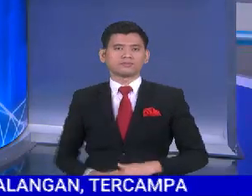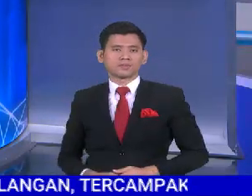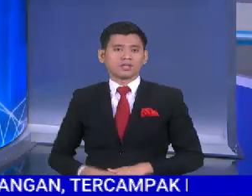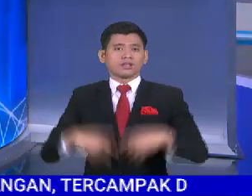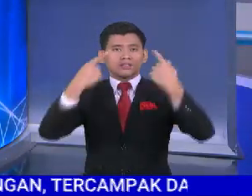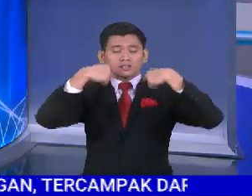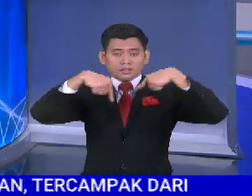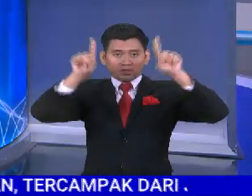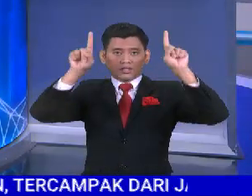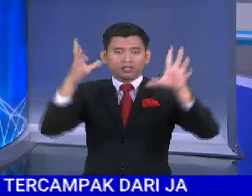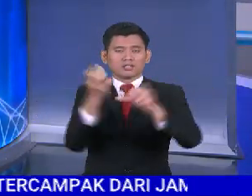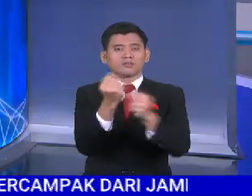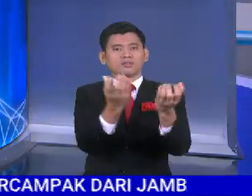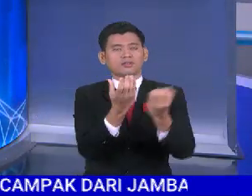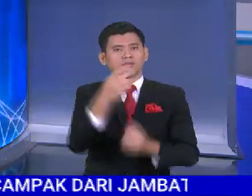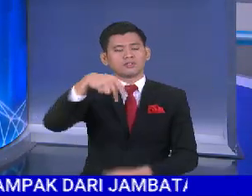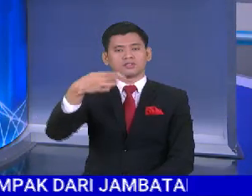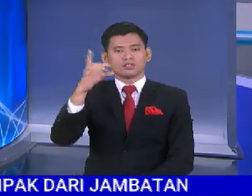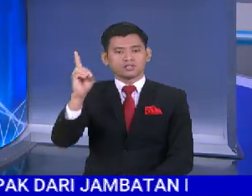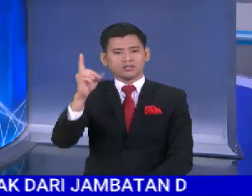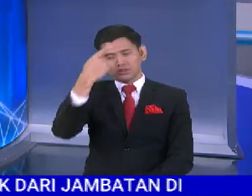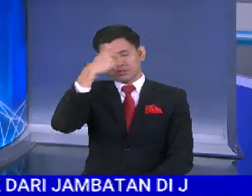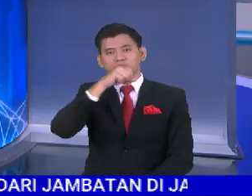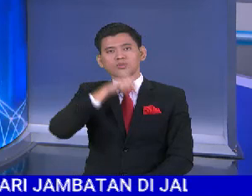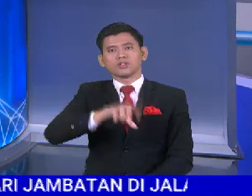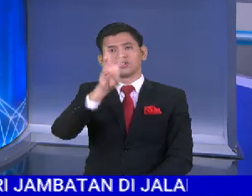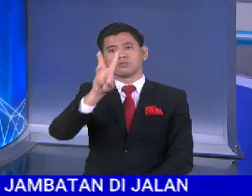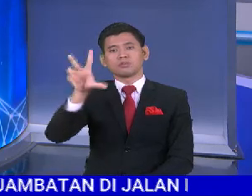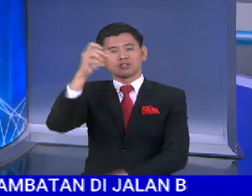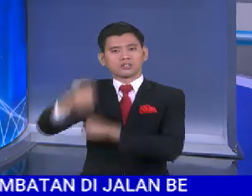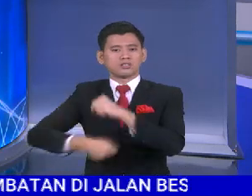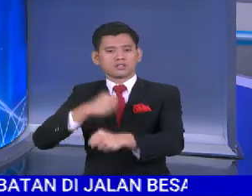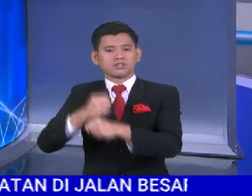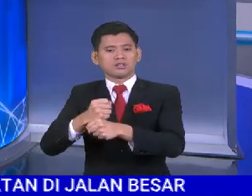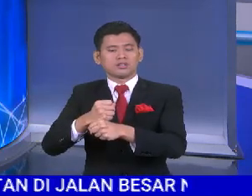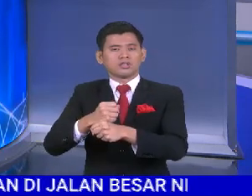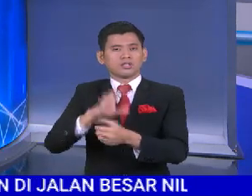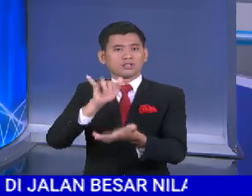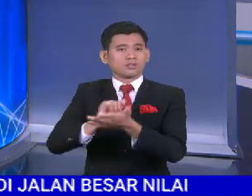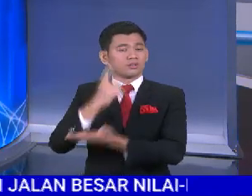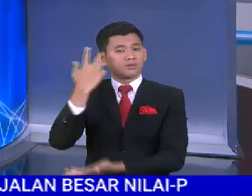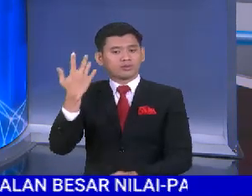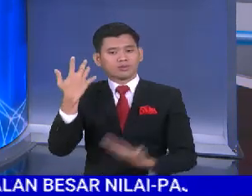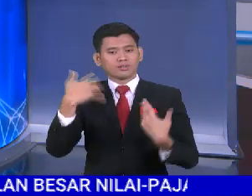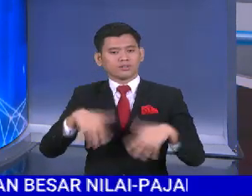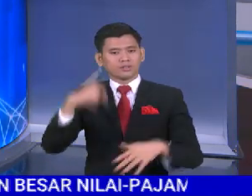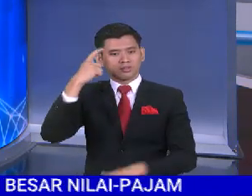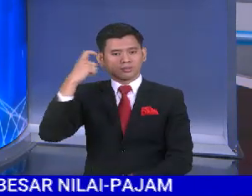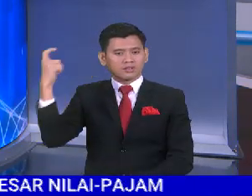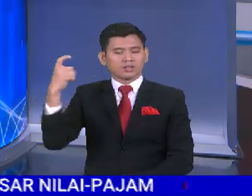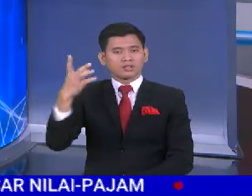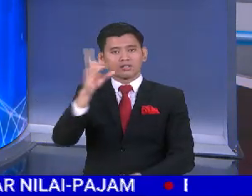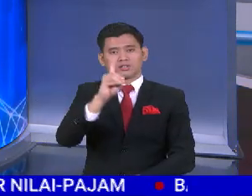kejayaan menggenggam ijazah dokter falsafah PSD pada usia 63 tahun ibarat mimpi indah bagi dokter